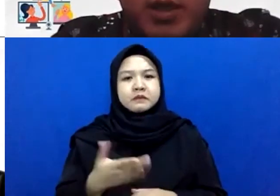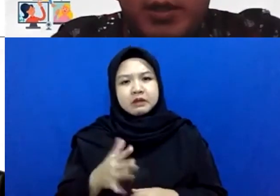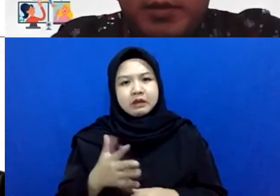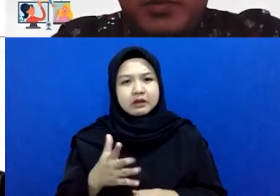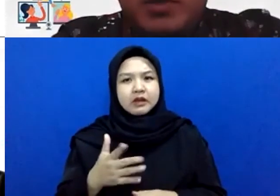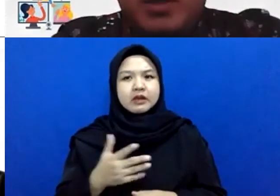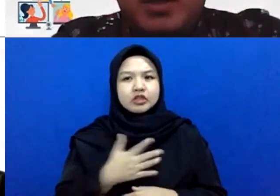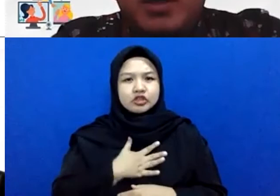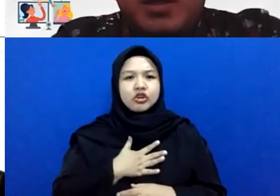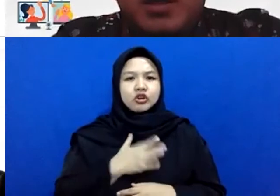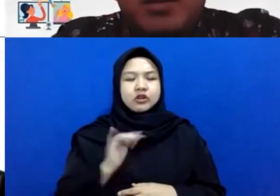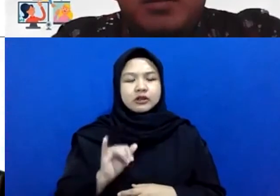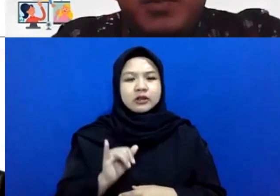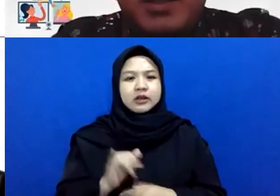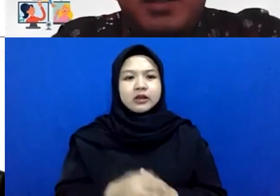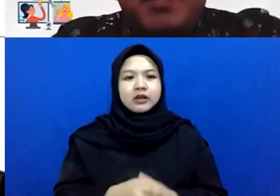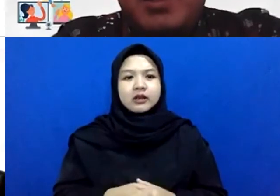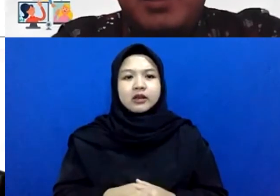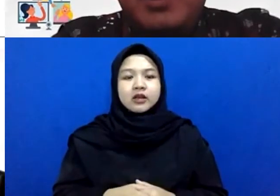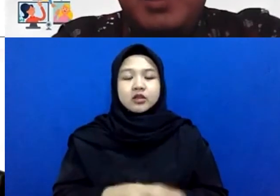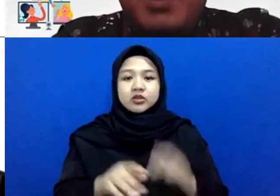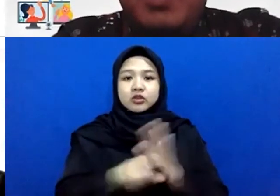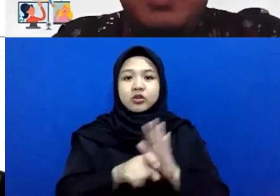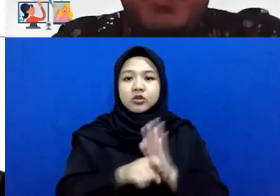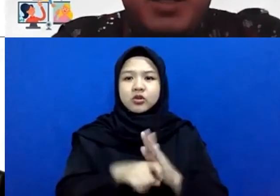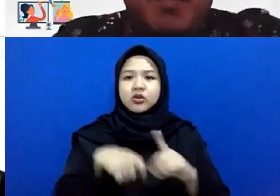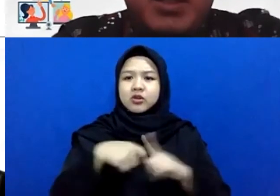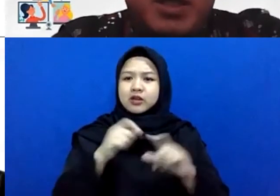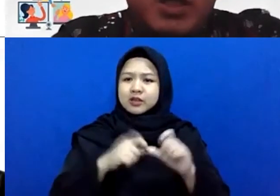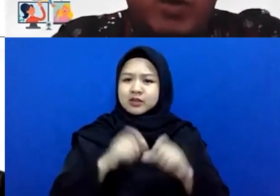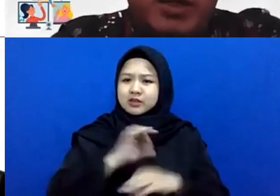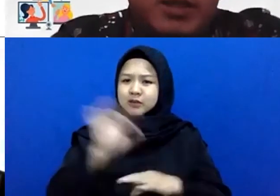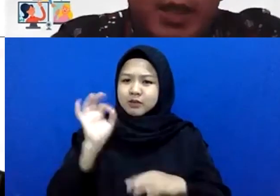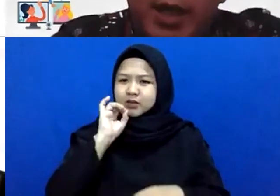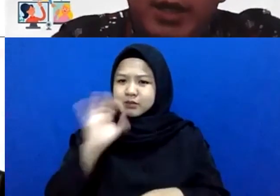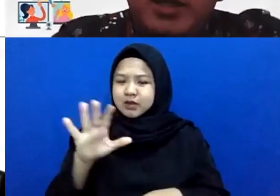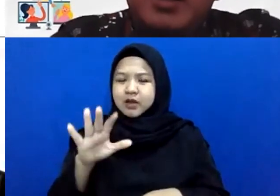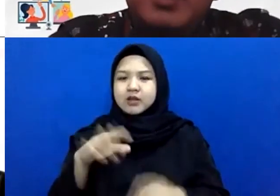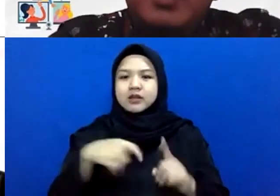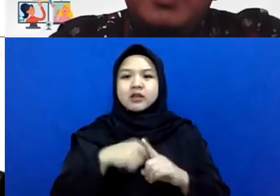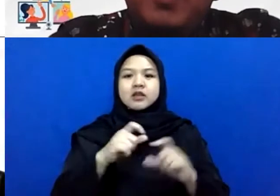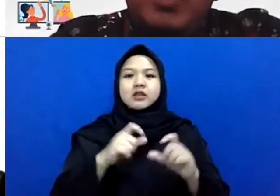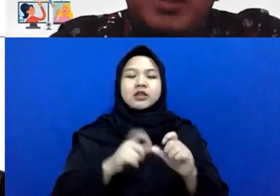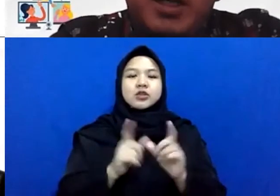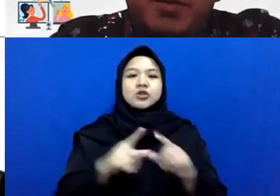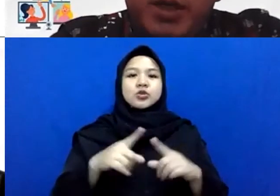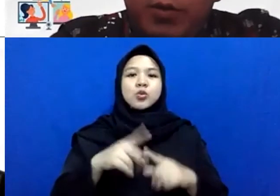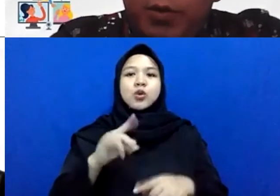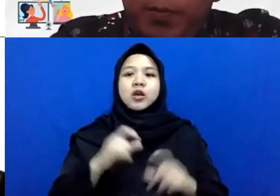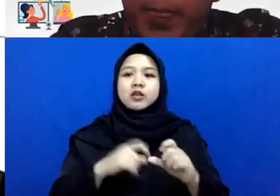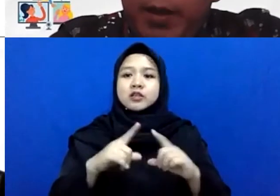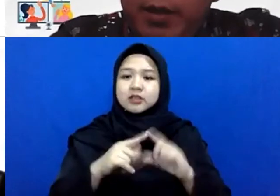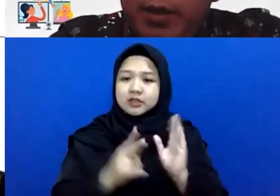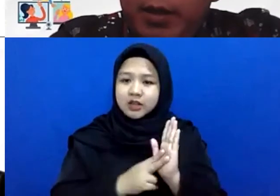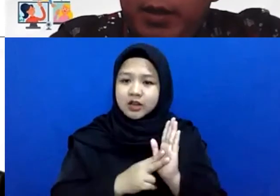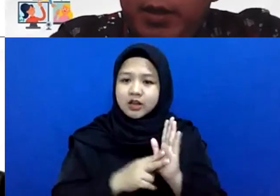juga ya. Misalnya Pak, case-nya tidak pernah disampaikan, misalnya case warisan, case kemudian